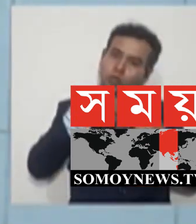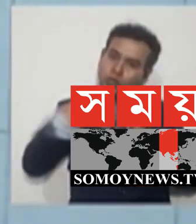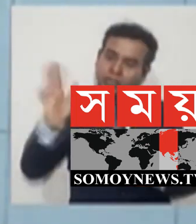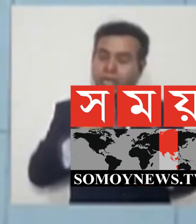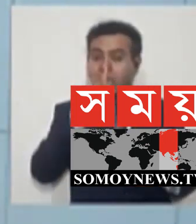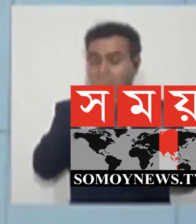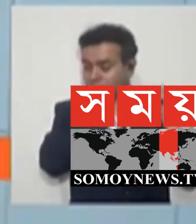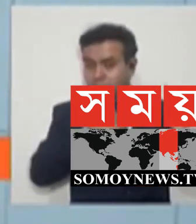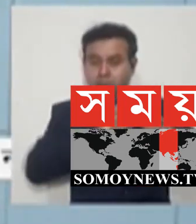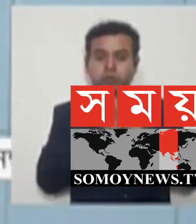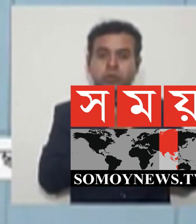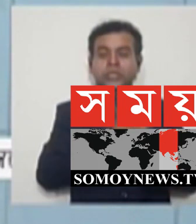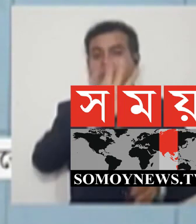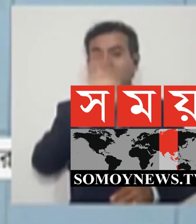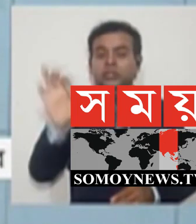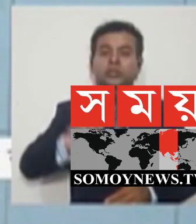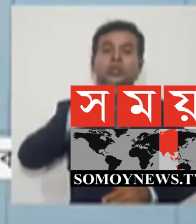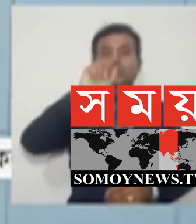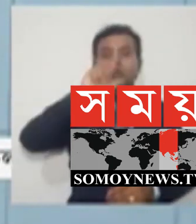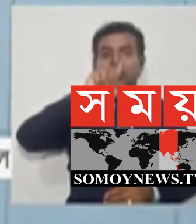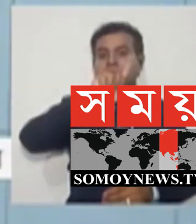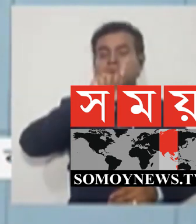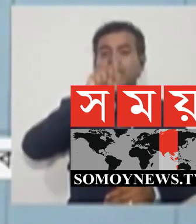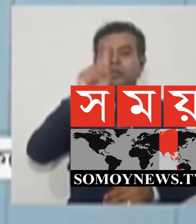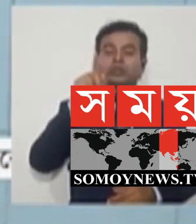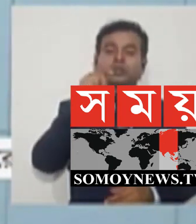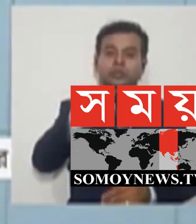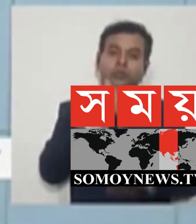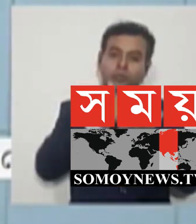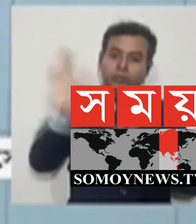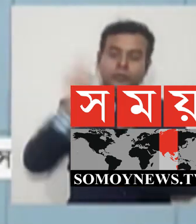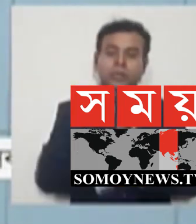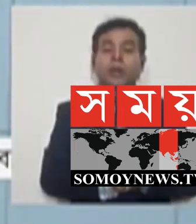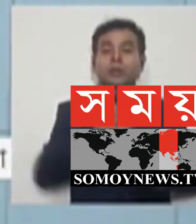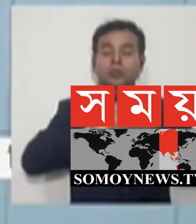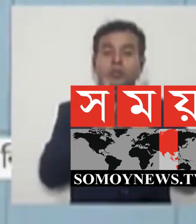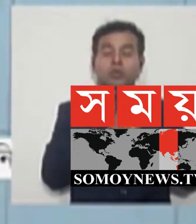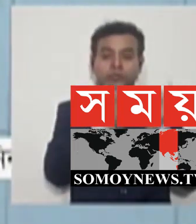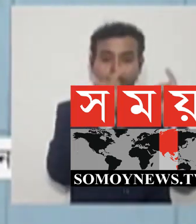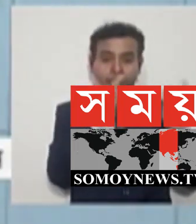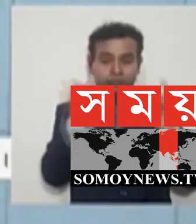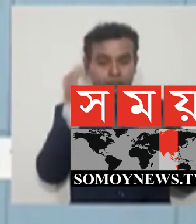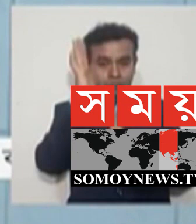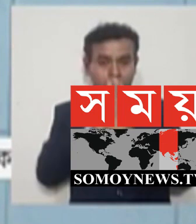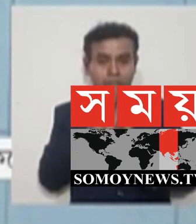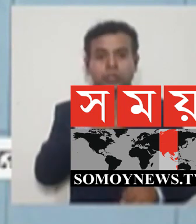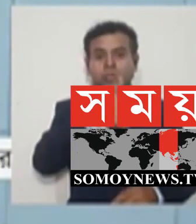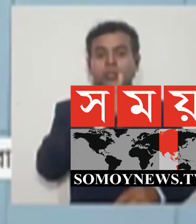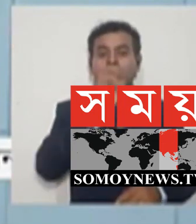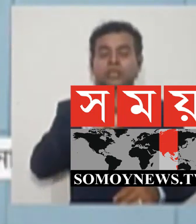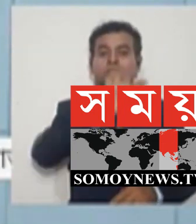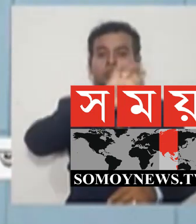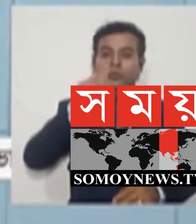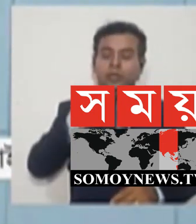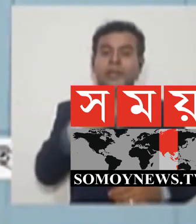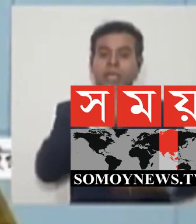আমাদের মোট আইসোলেশন শয্যা আছে 6,977টি, ঢাকা মহানগরীতে 1,550টি এবং ঢাকা